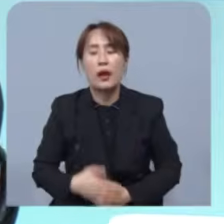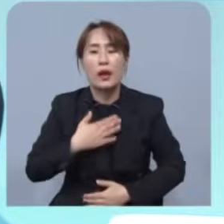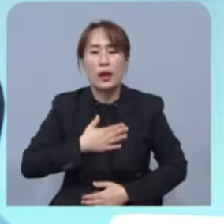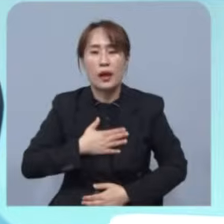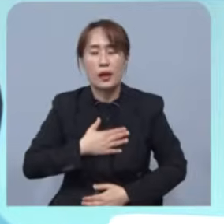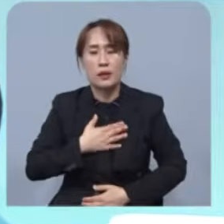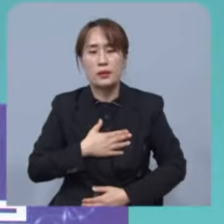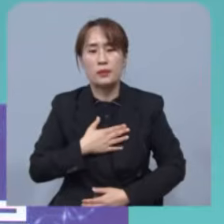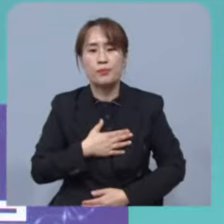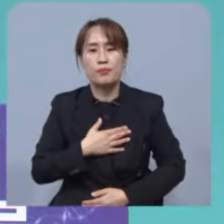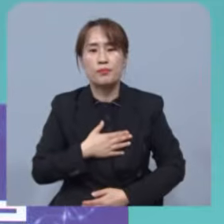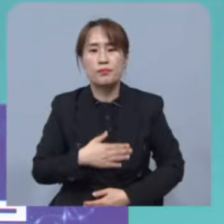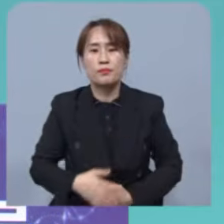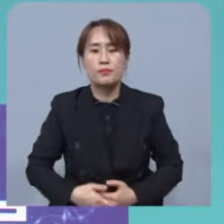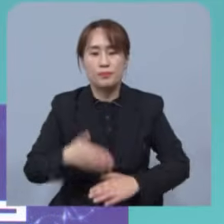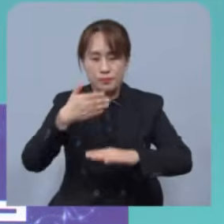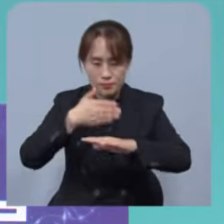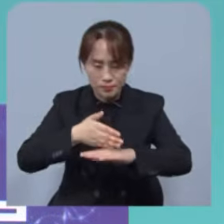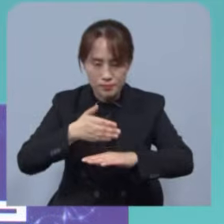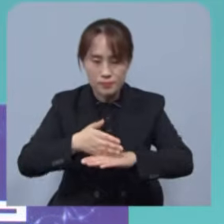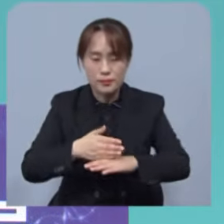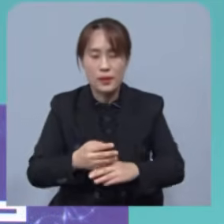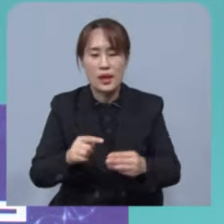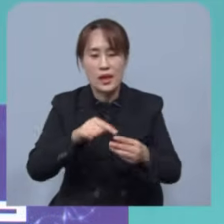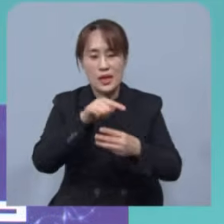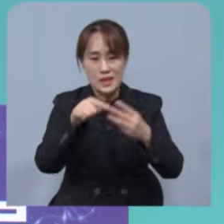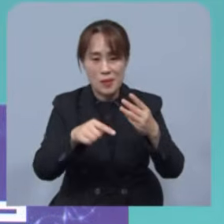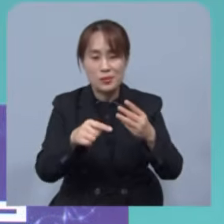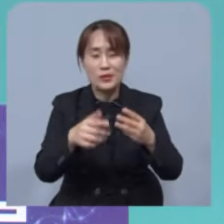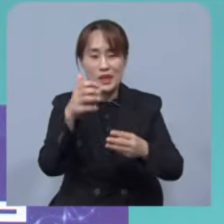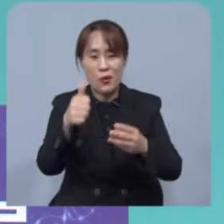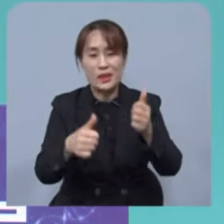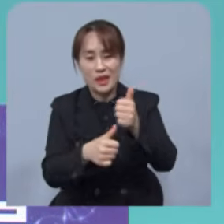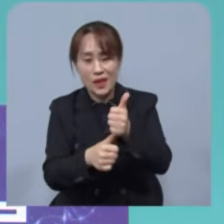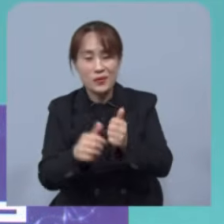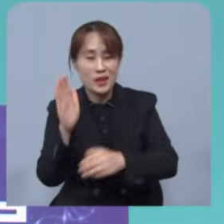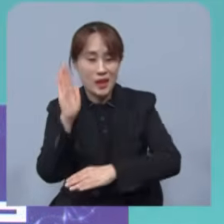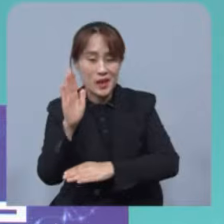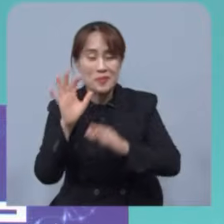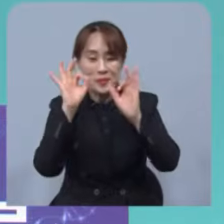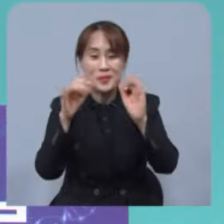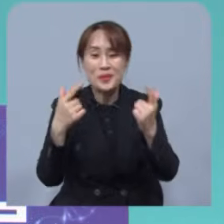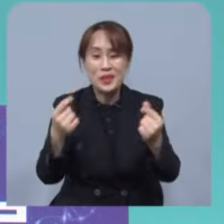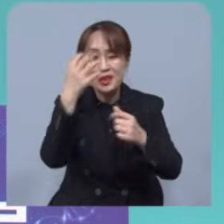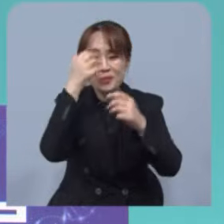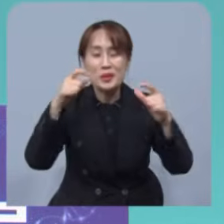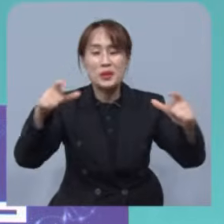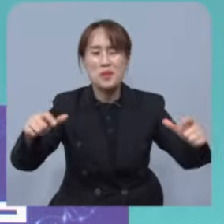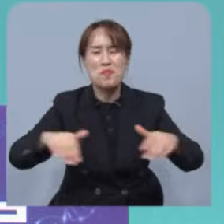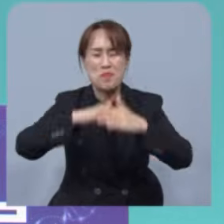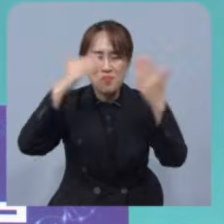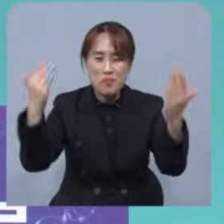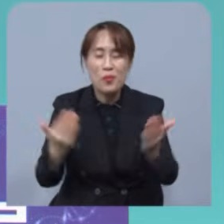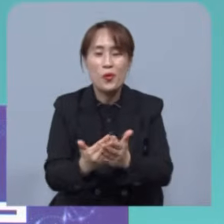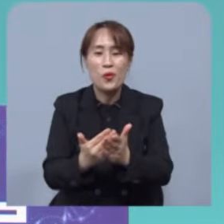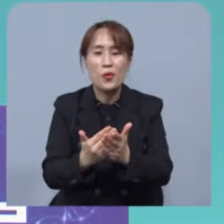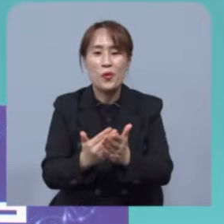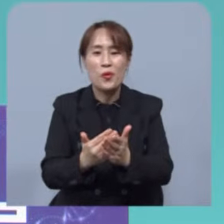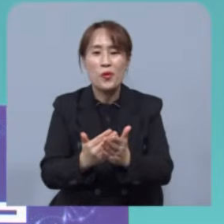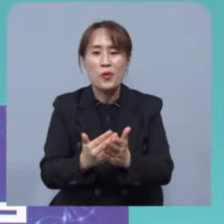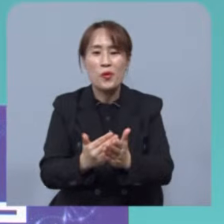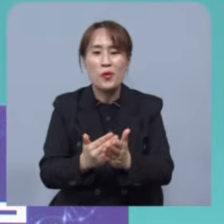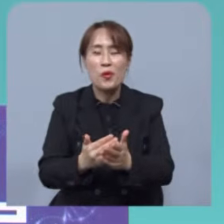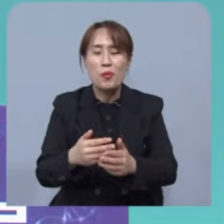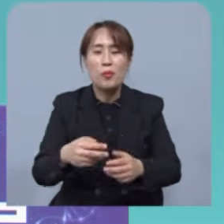알겠습니다. 네, 감사합니다. 세 분 장 차관님의 말씀처럼 충북이 모든 길과